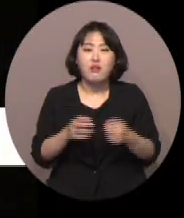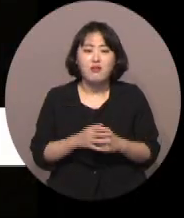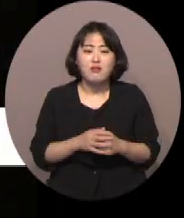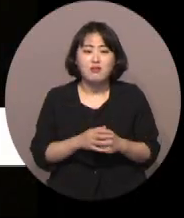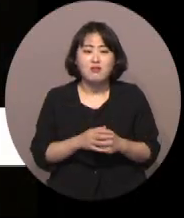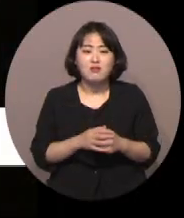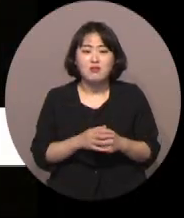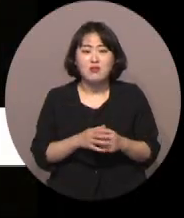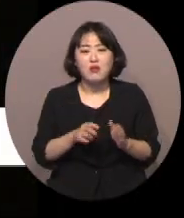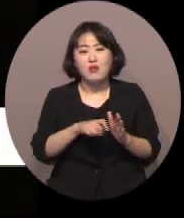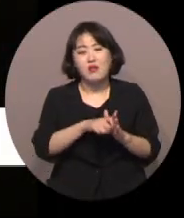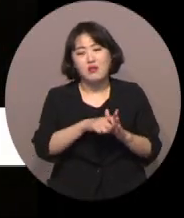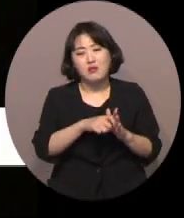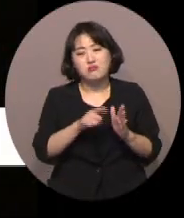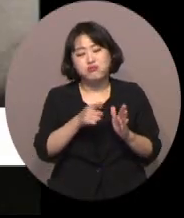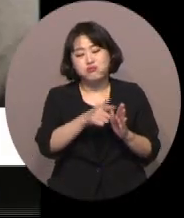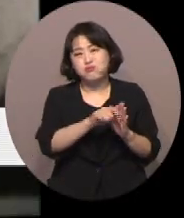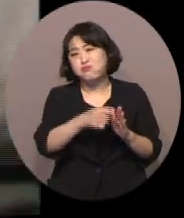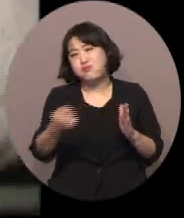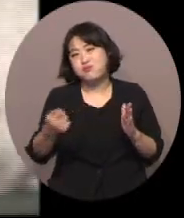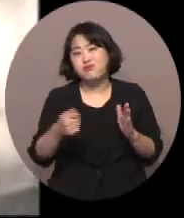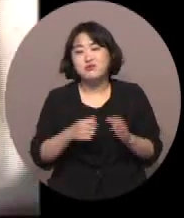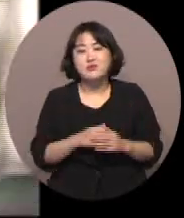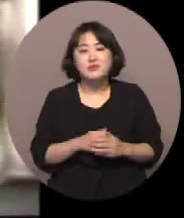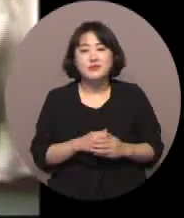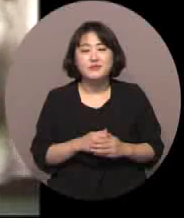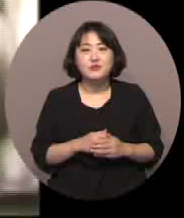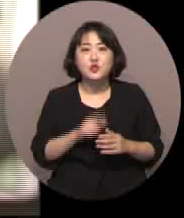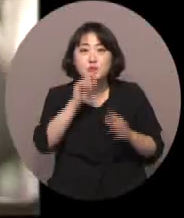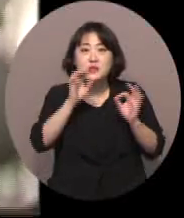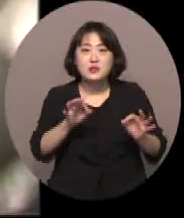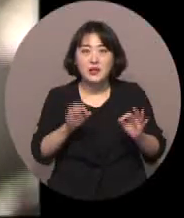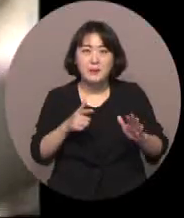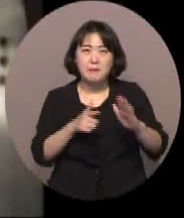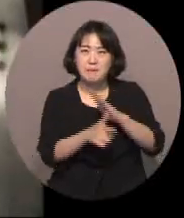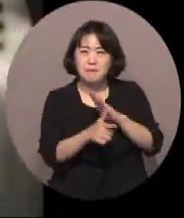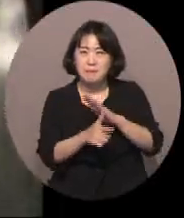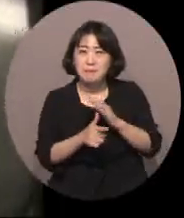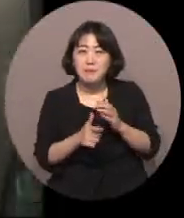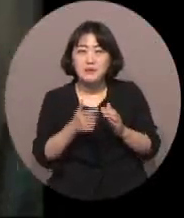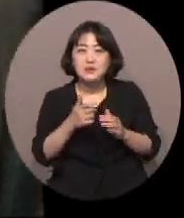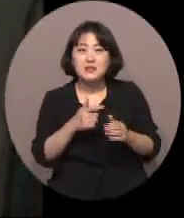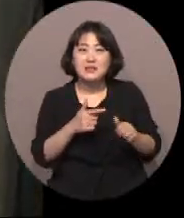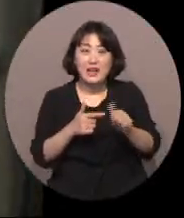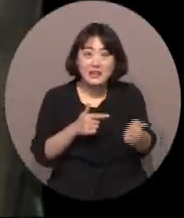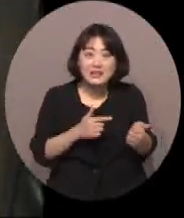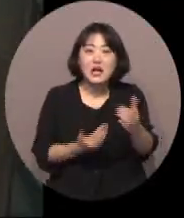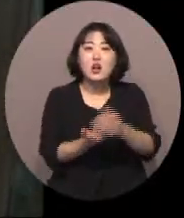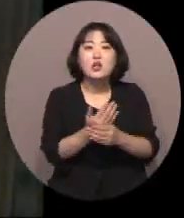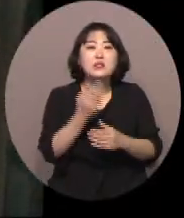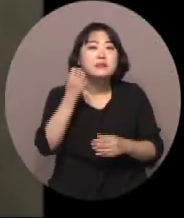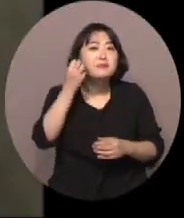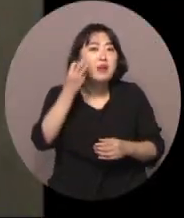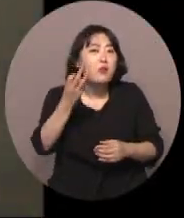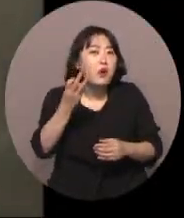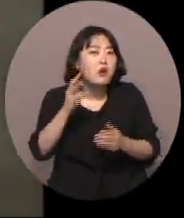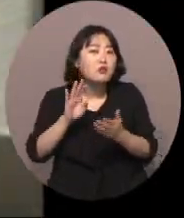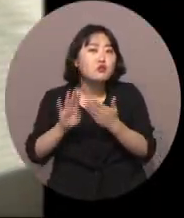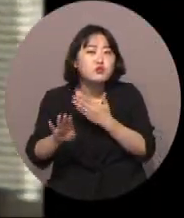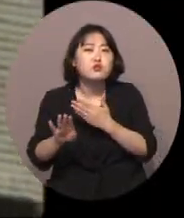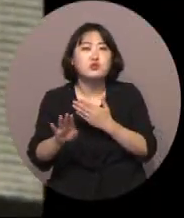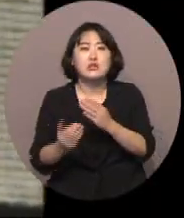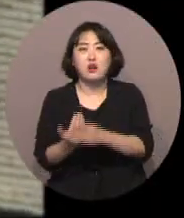거라도 제껴도 다 나갈 때 이 정도면. 국민은행 권총살해 강도 사건 발생 13개월 뒤 벌어진 유사